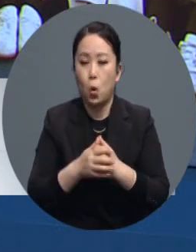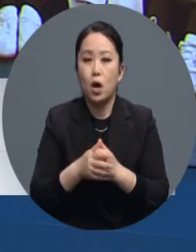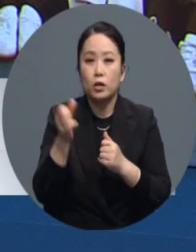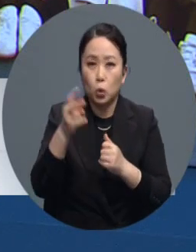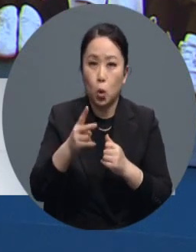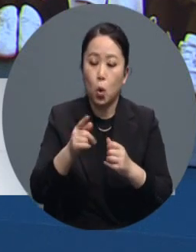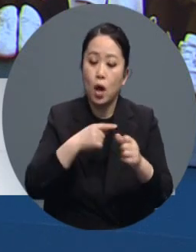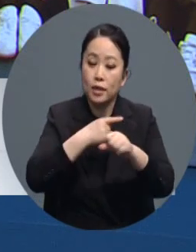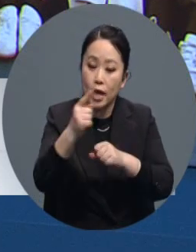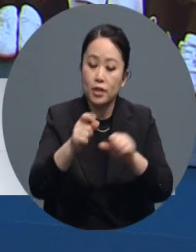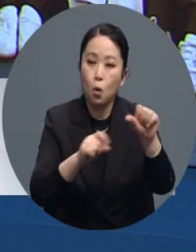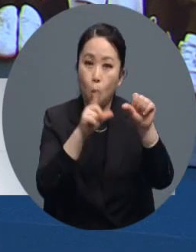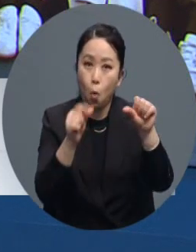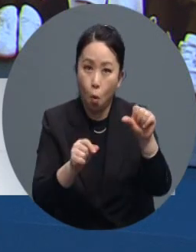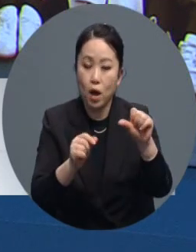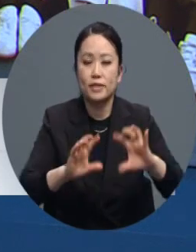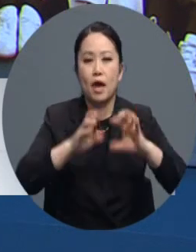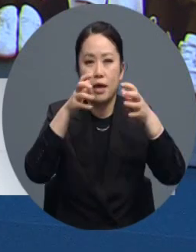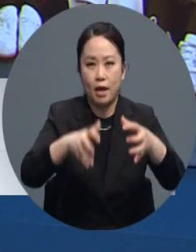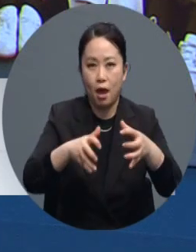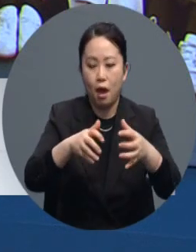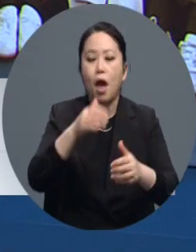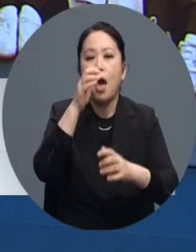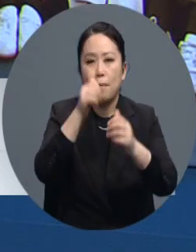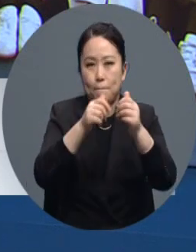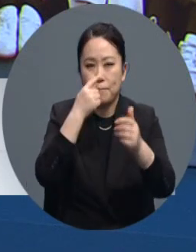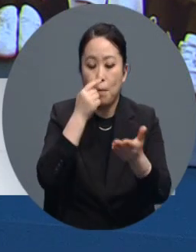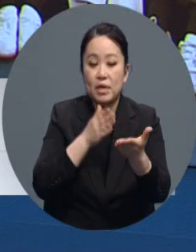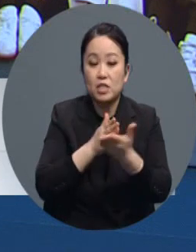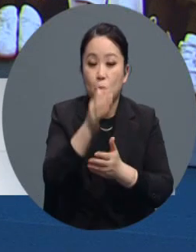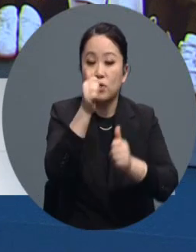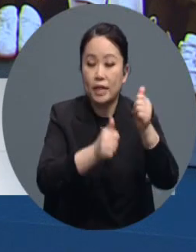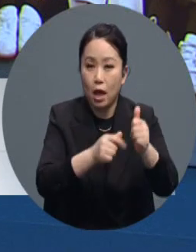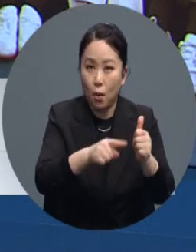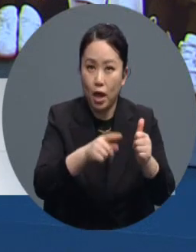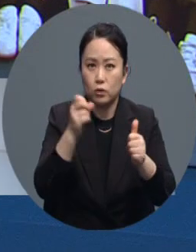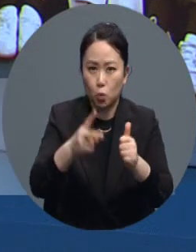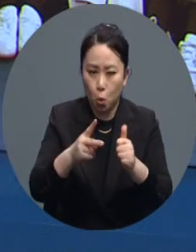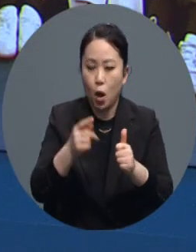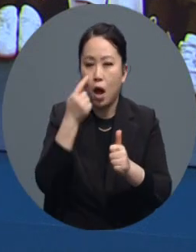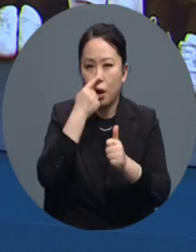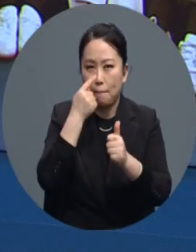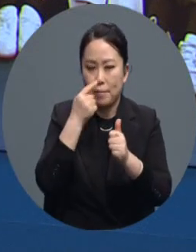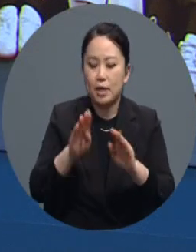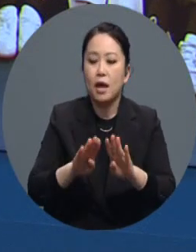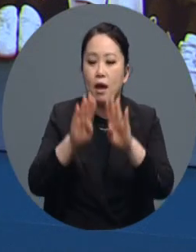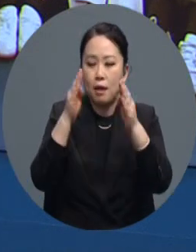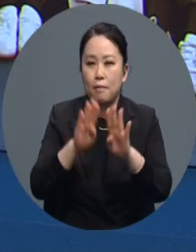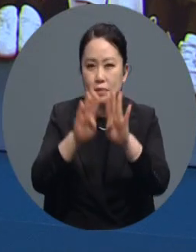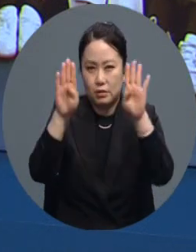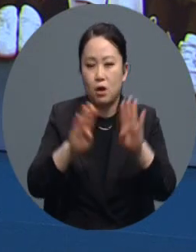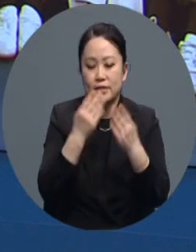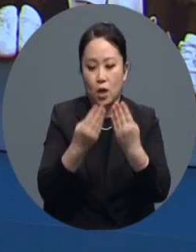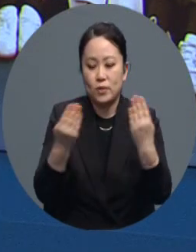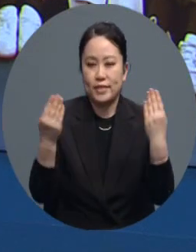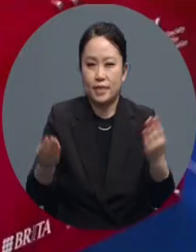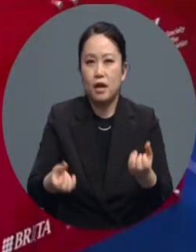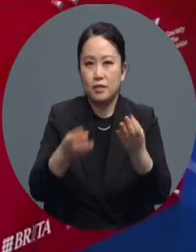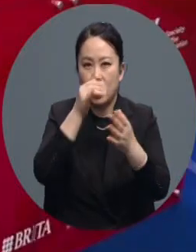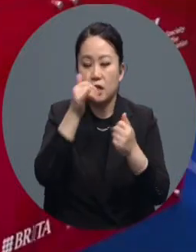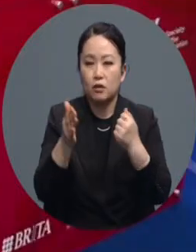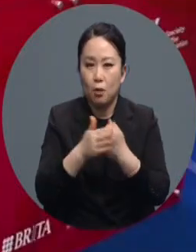바리스타 대회와 커피 박람회 개최도 예정돼 있어 커피 도시로 떠오르고 있습니다. 김윤아 기자입니다.